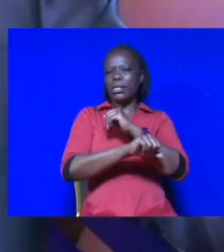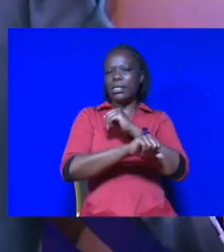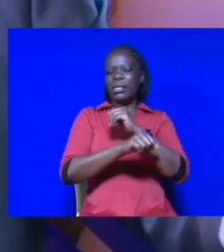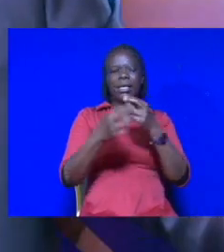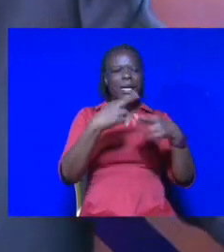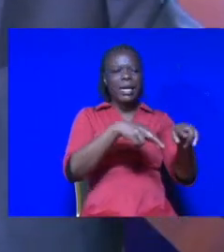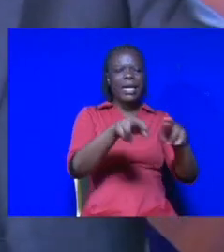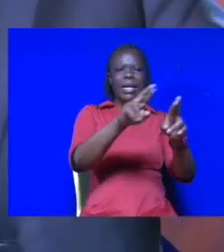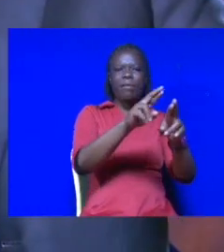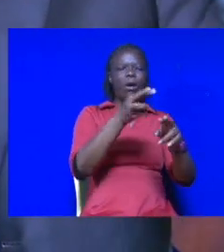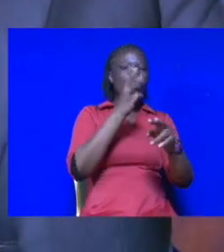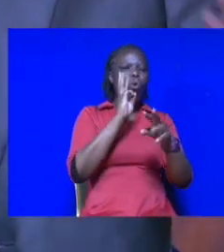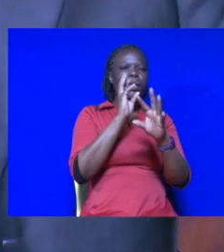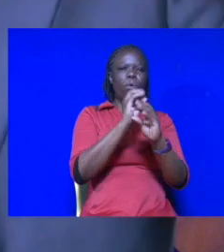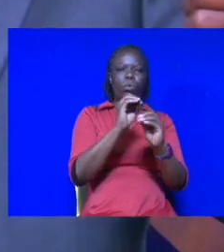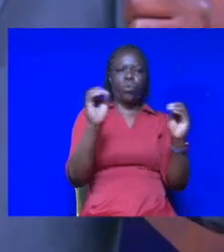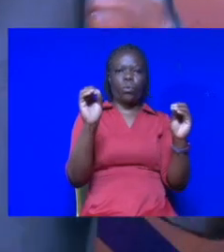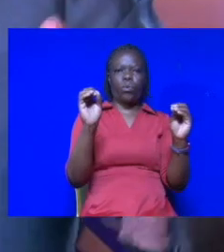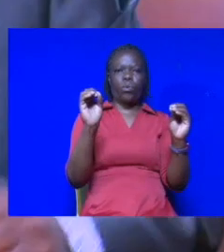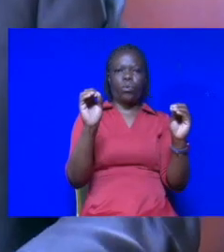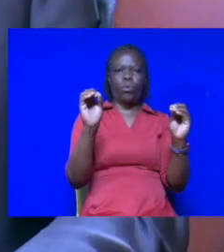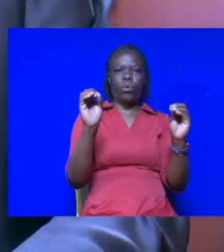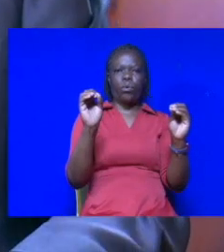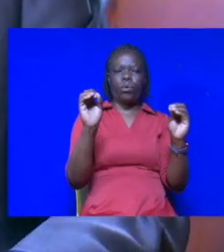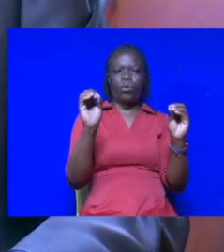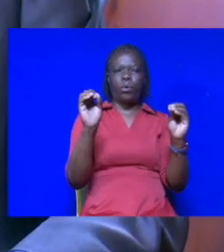Mito imekauka. Hakuna maji.